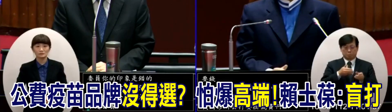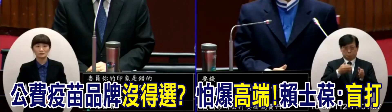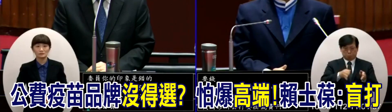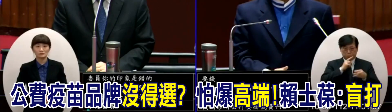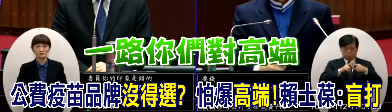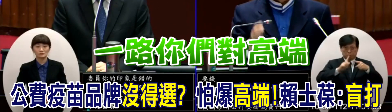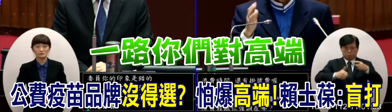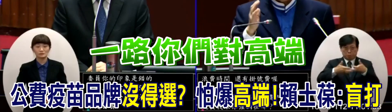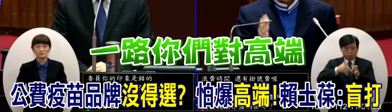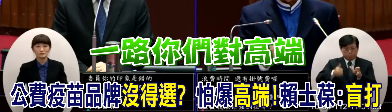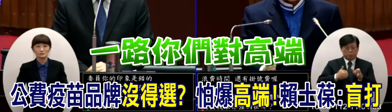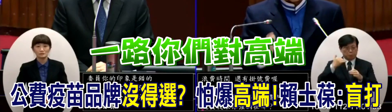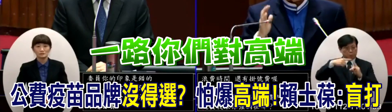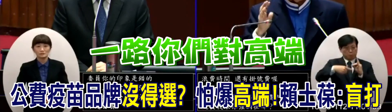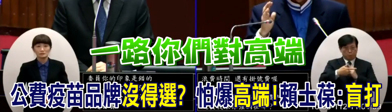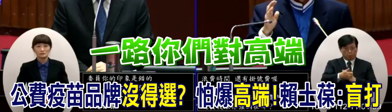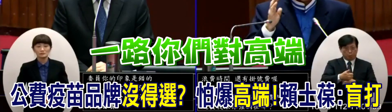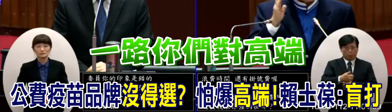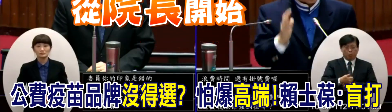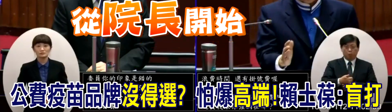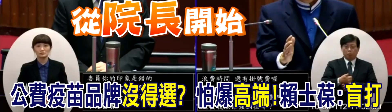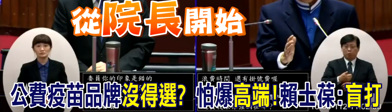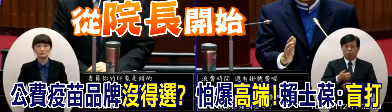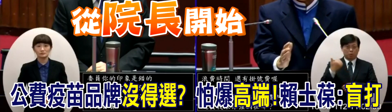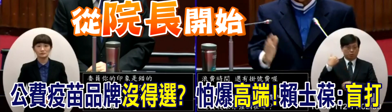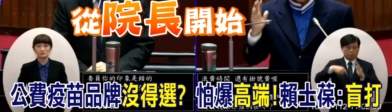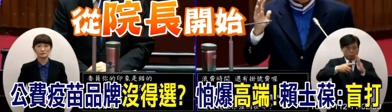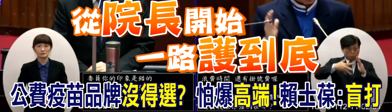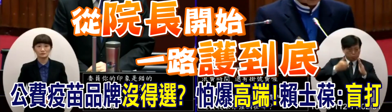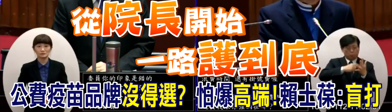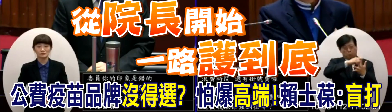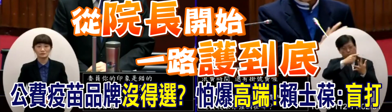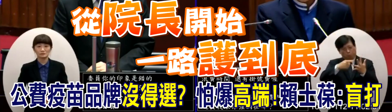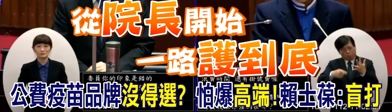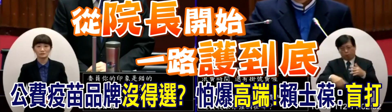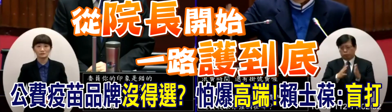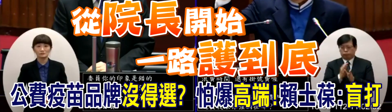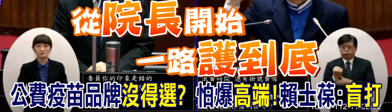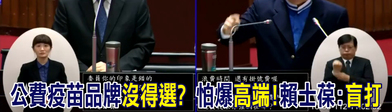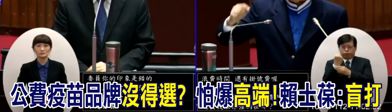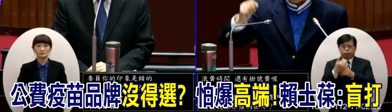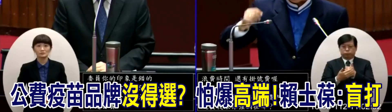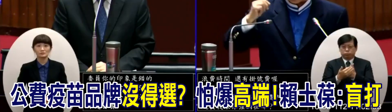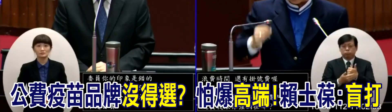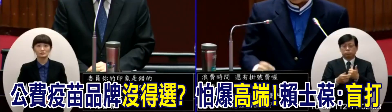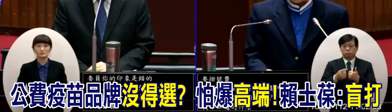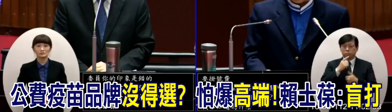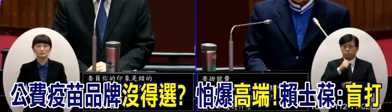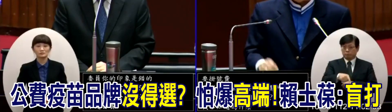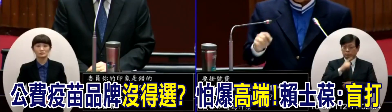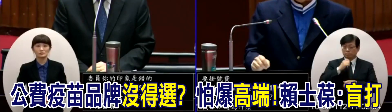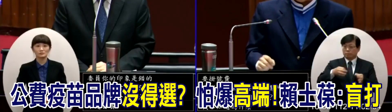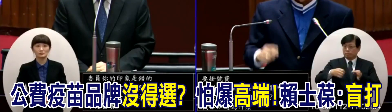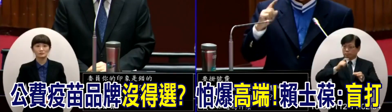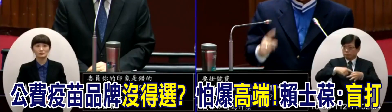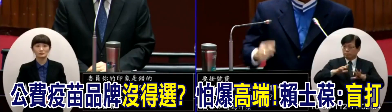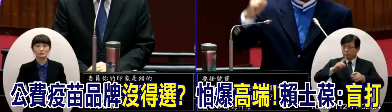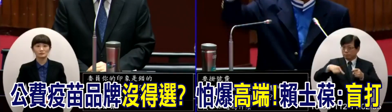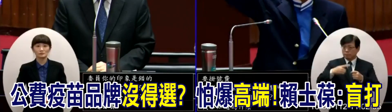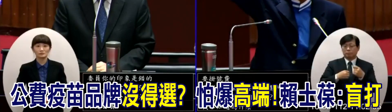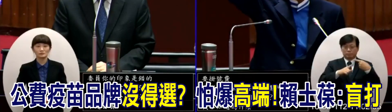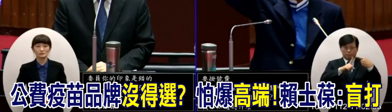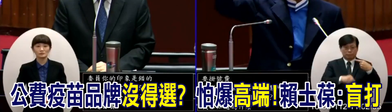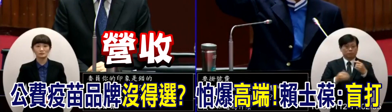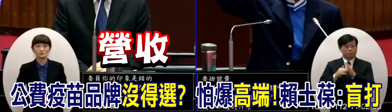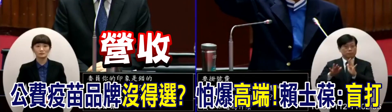好。一路你们对高端从院长开始要一路护到底，高端的营收今年从一